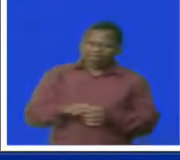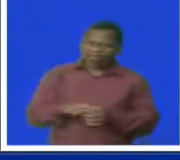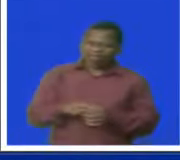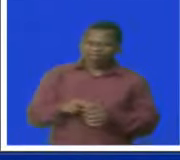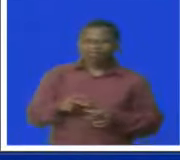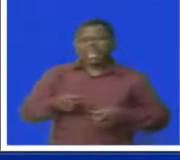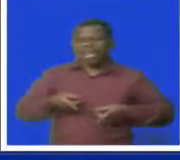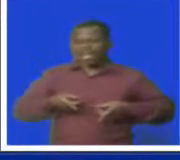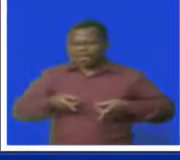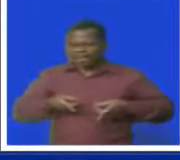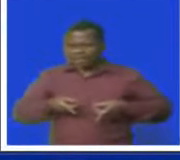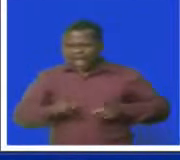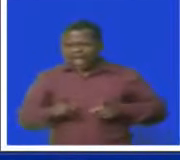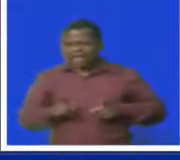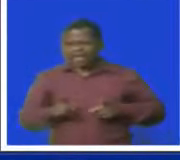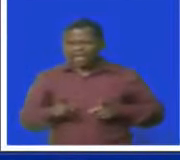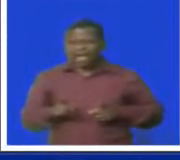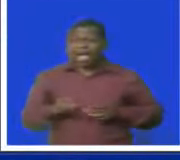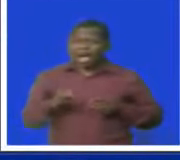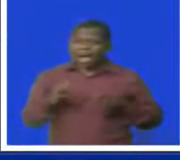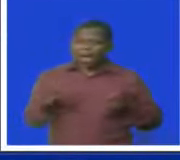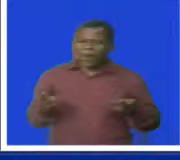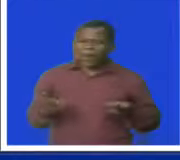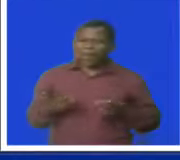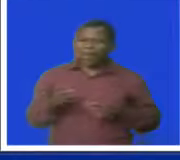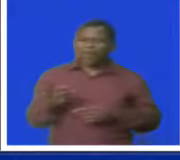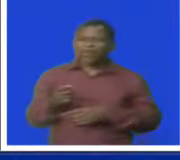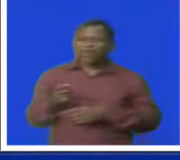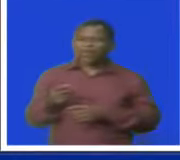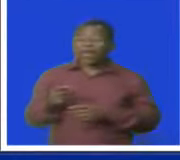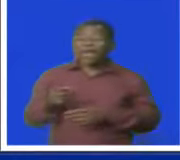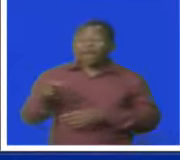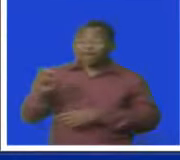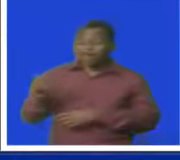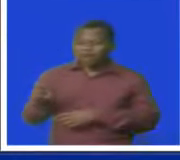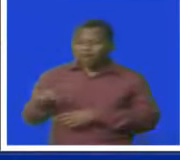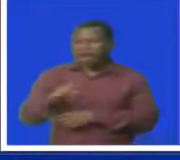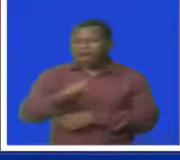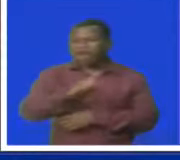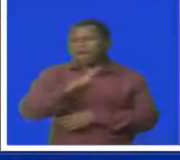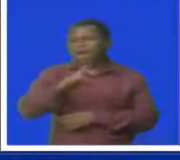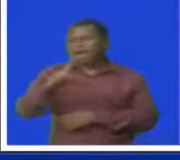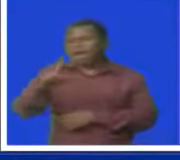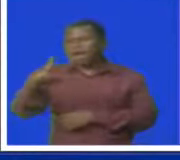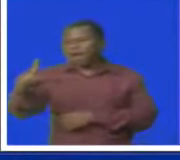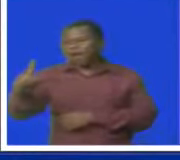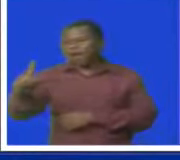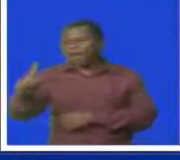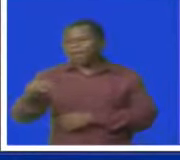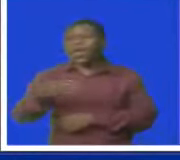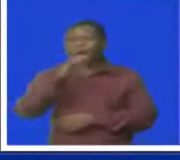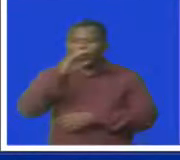sihamba libanga lelize kuyothola imali. Kwaphinze kwaveta